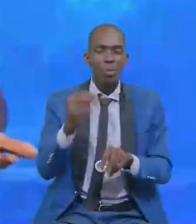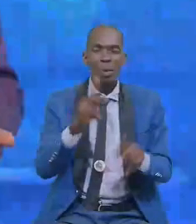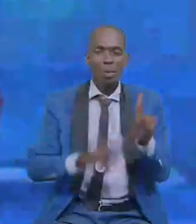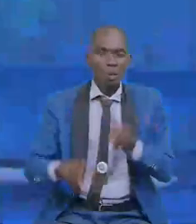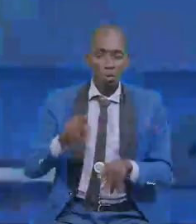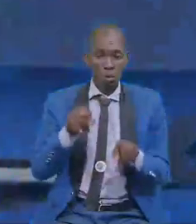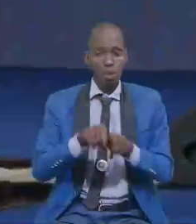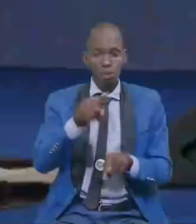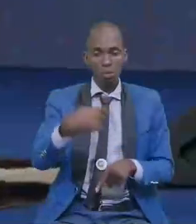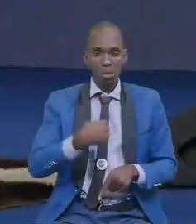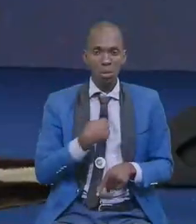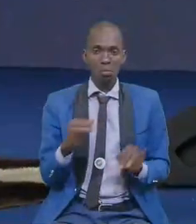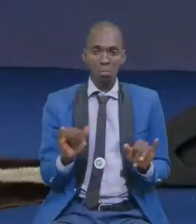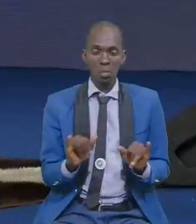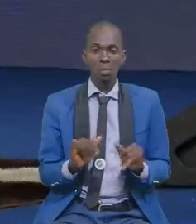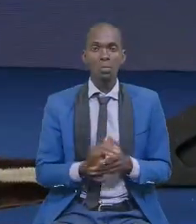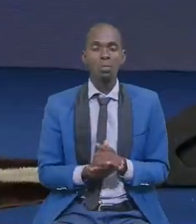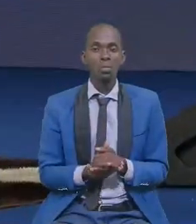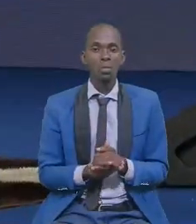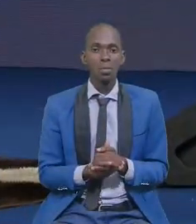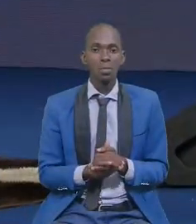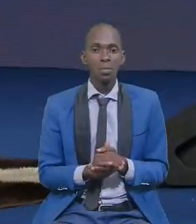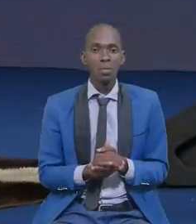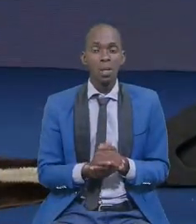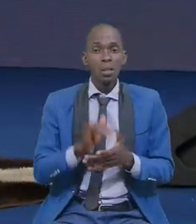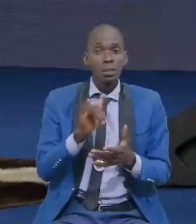Et il dit le peuple comme vous et moi,